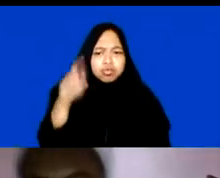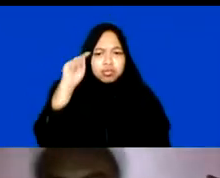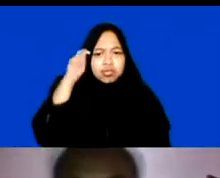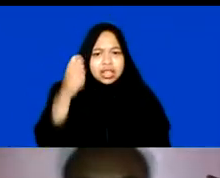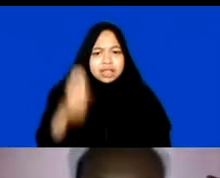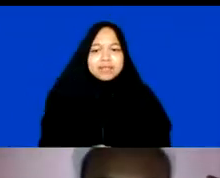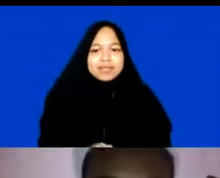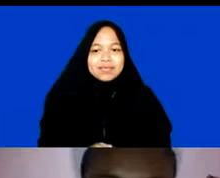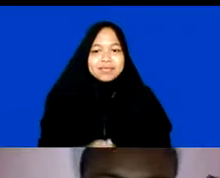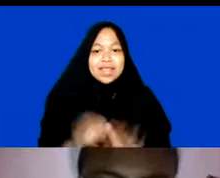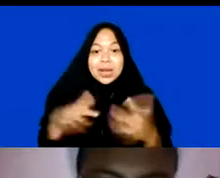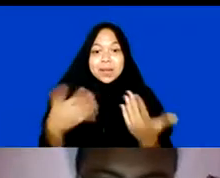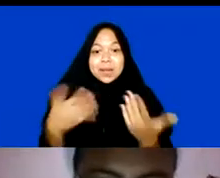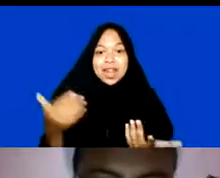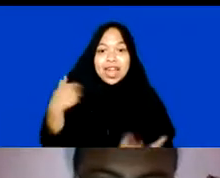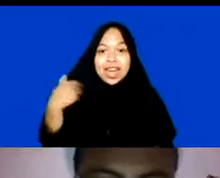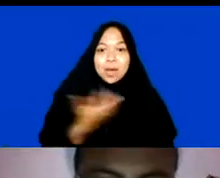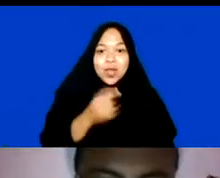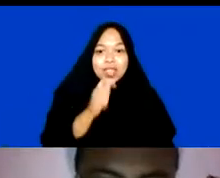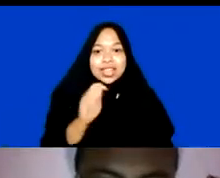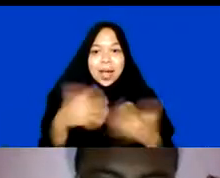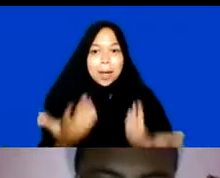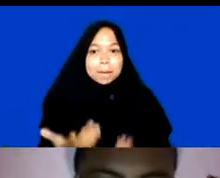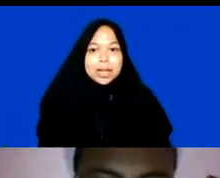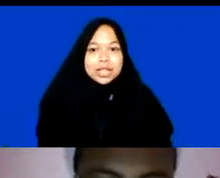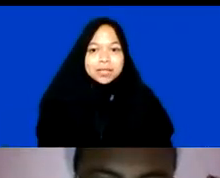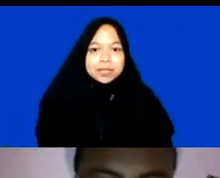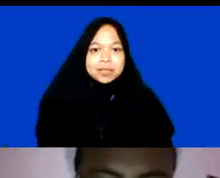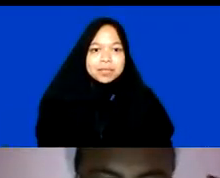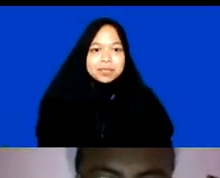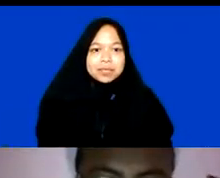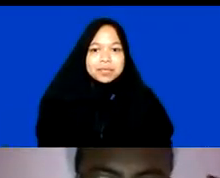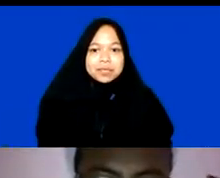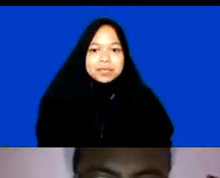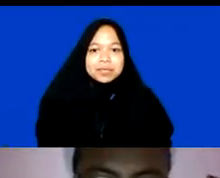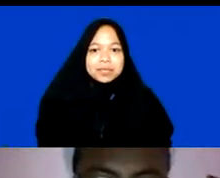Gimana, Pak? Ada yang mau Ini ditanya? Yap.